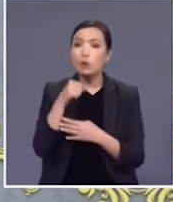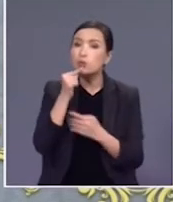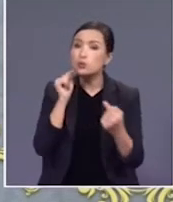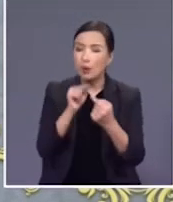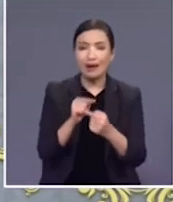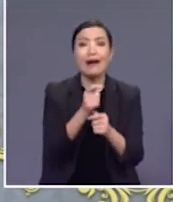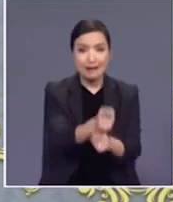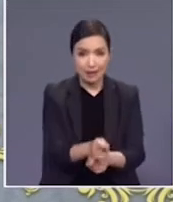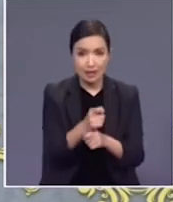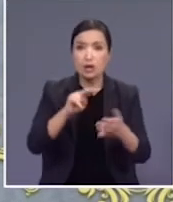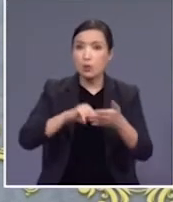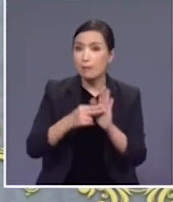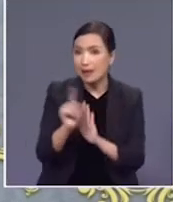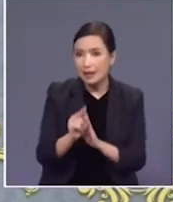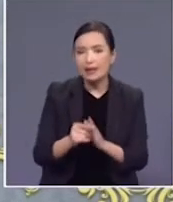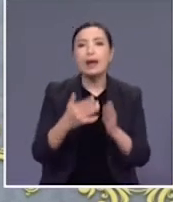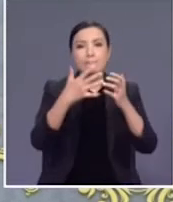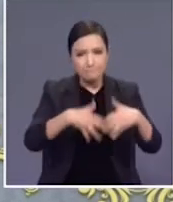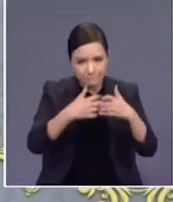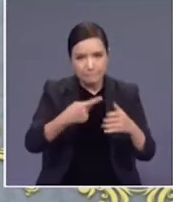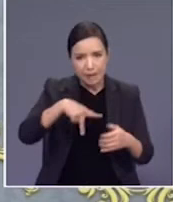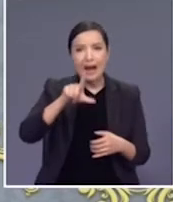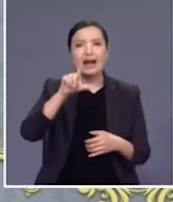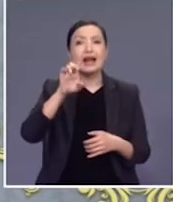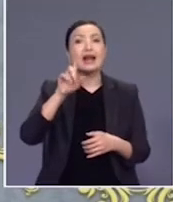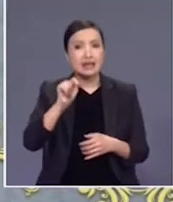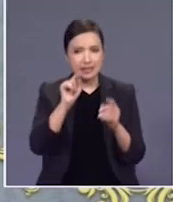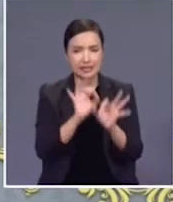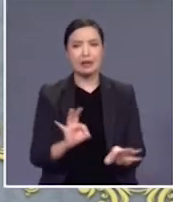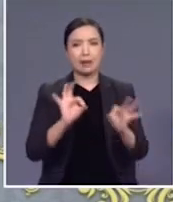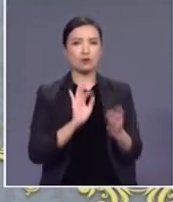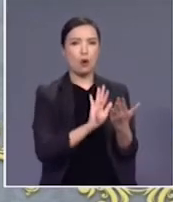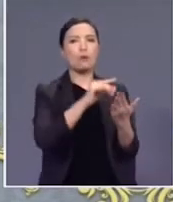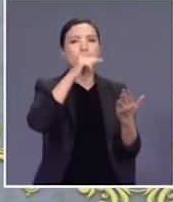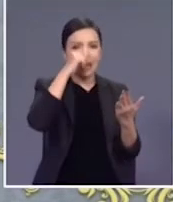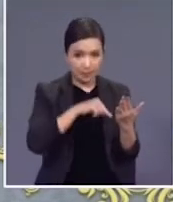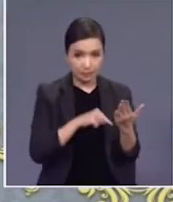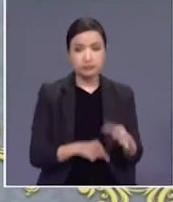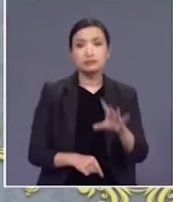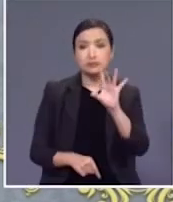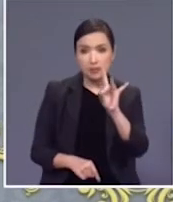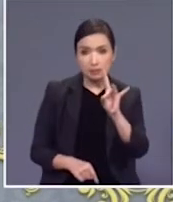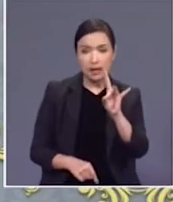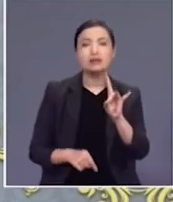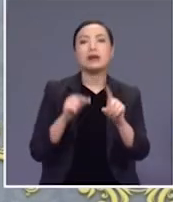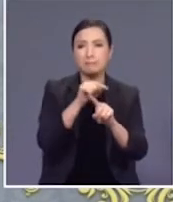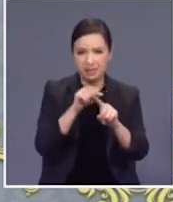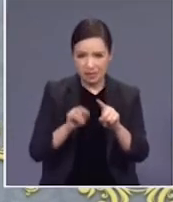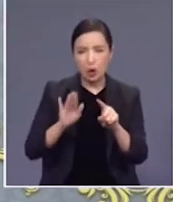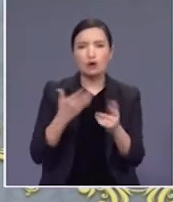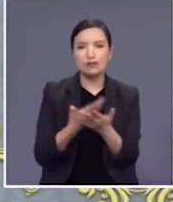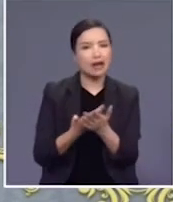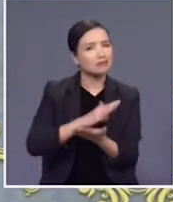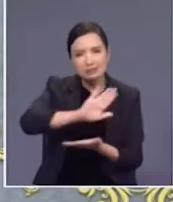รเรากำลังหมายถึงภาคการผลิตที่สำคัญของประเทศที่คิดเป็นสัดส่วนประมาณ8%ของรายได้รวมทั้งหมดของประเทศ